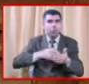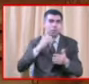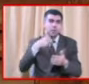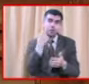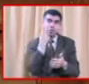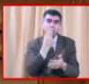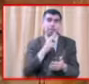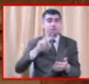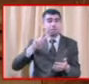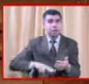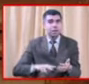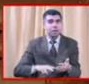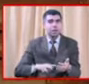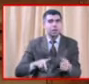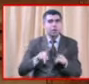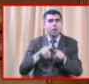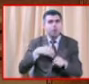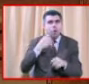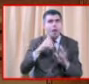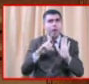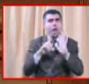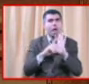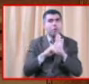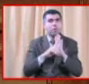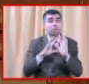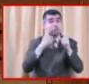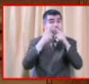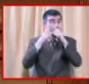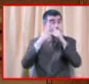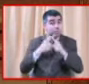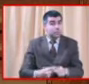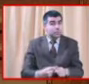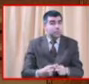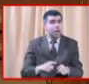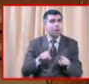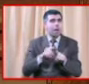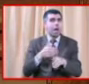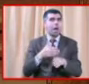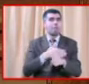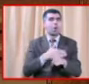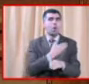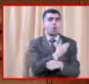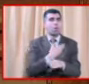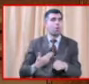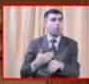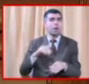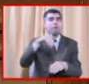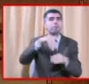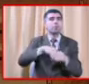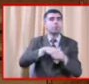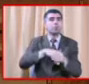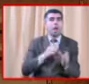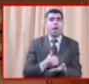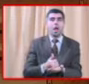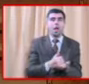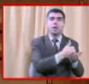ليه حتى في التعديلات ديال القانون الماليه. كنا طلبنا من الحكومه باش دير واحد الصندوق